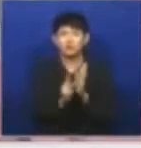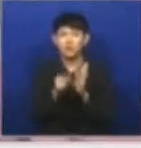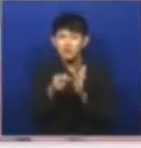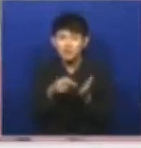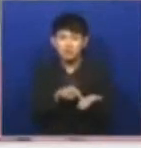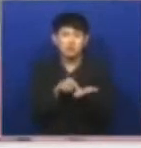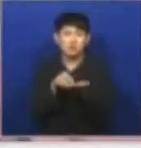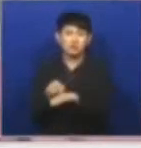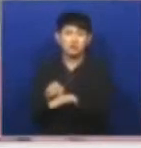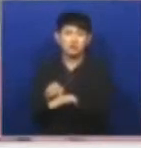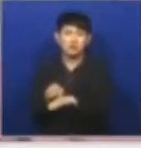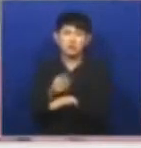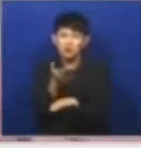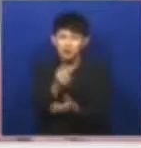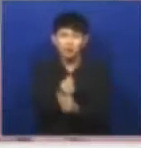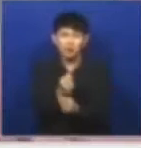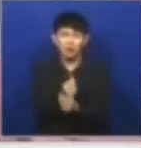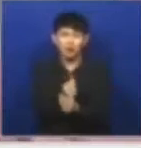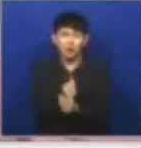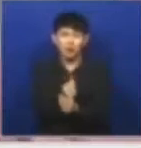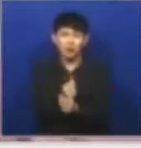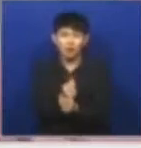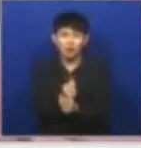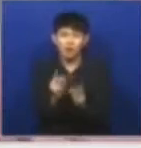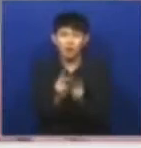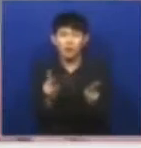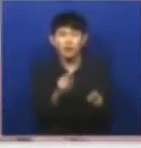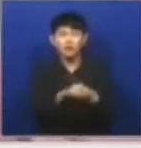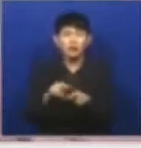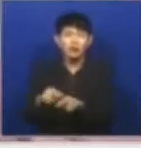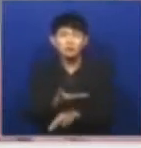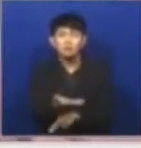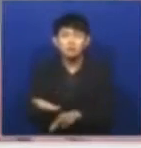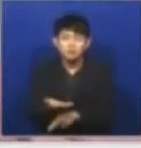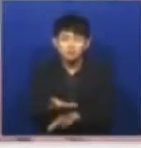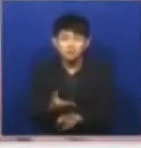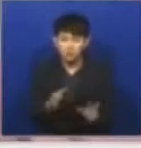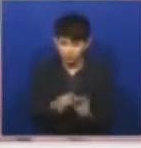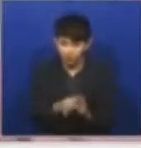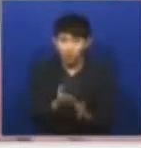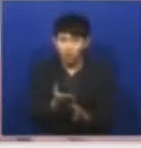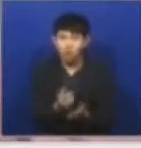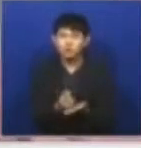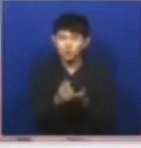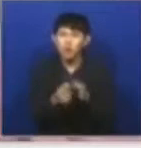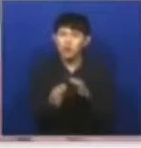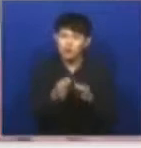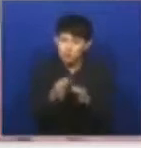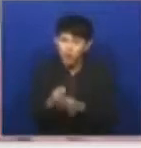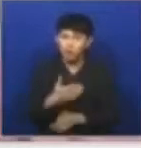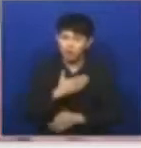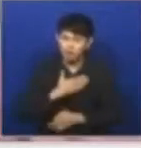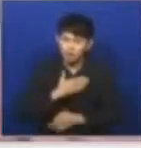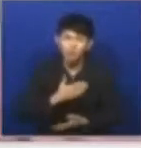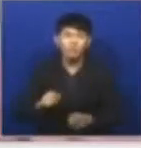เสนอท่านมีส่วนเกี่ยวข้องไหมท่านคณะกรรมการที่นั่งอยู่เนี่ยถ้ามีส่วนเกี่ยวข้องอธิบายผมสิ